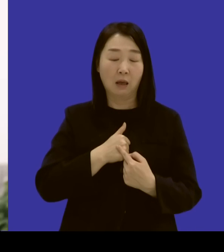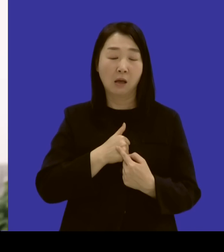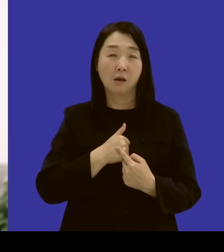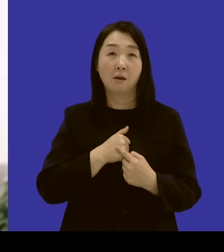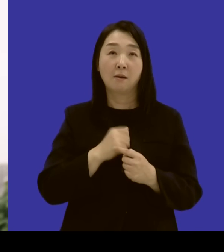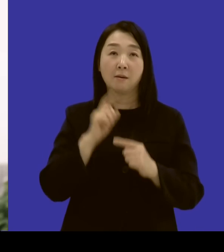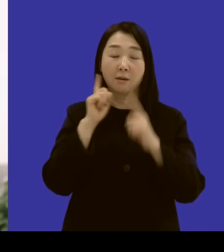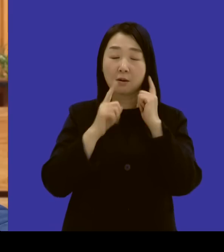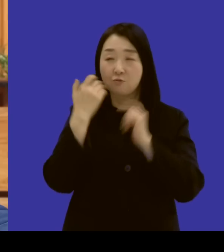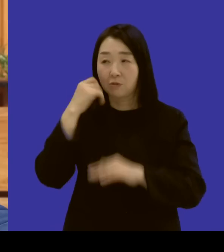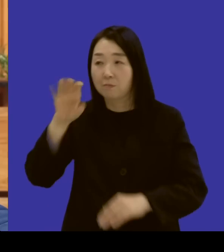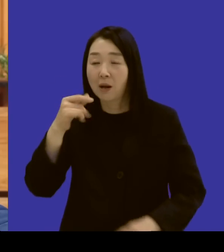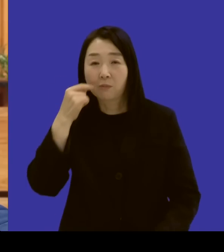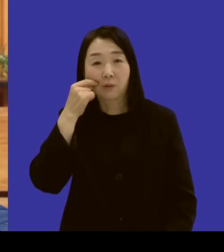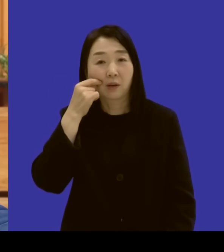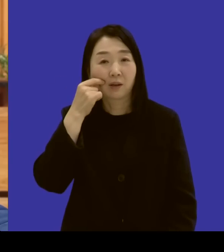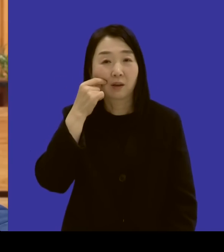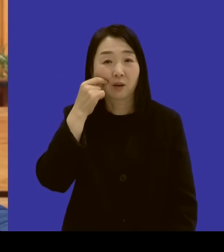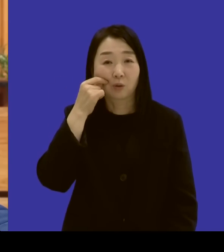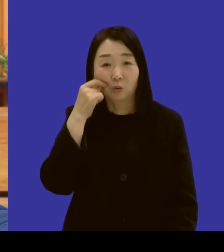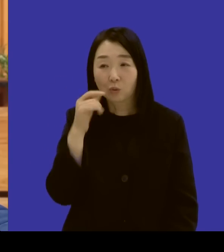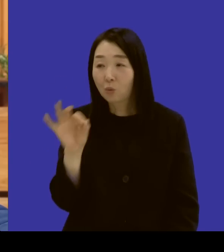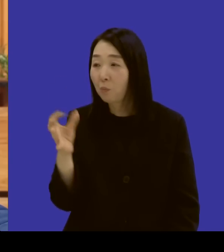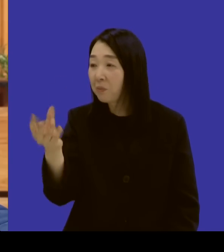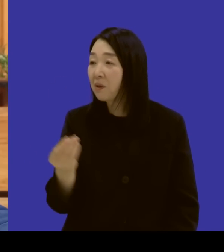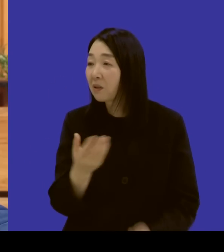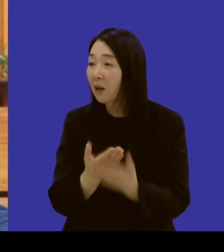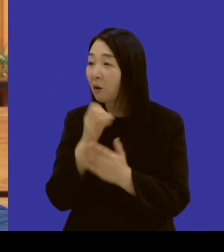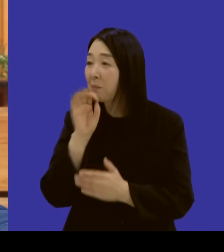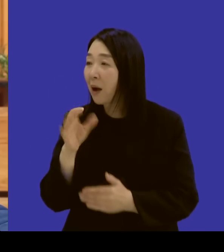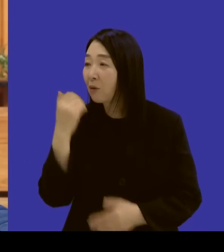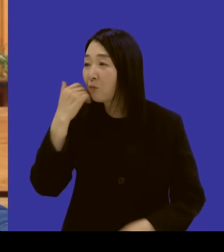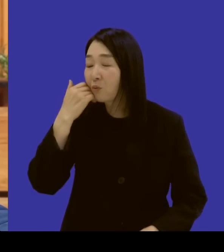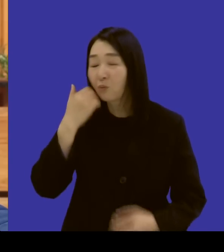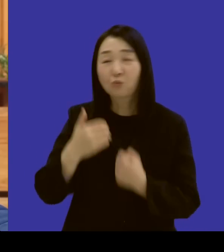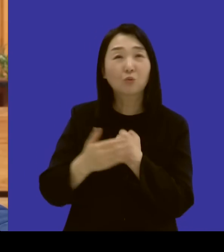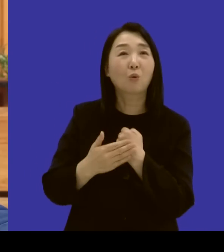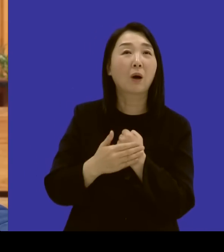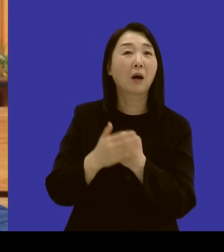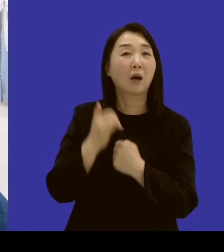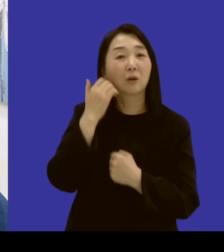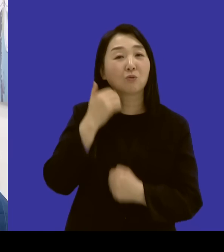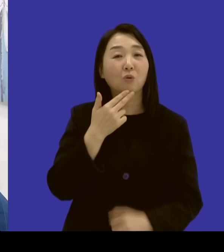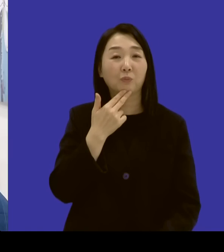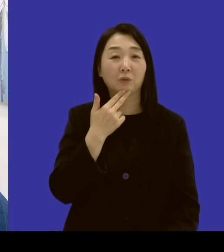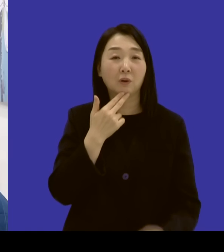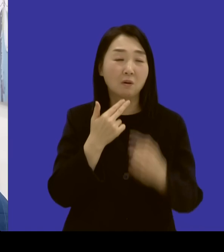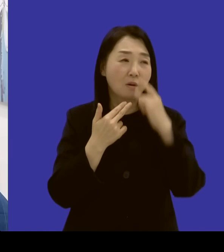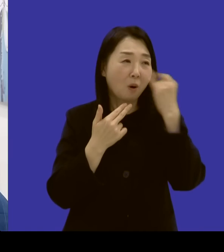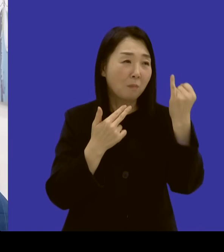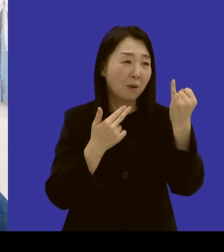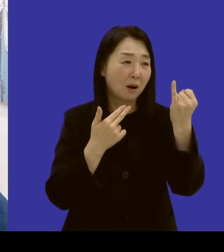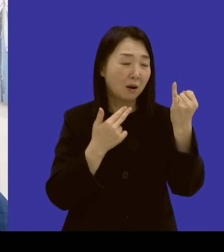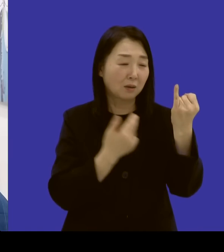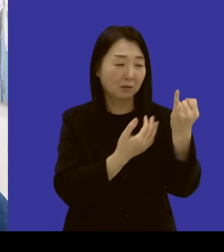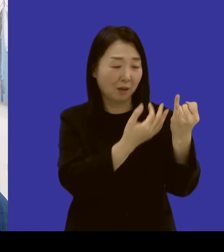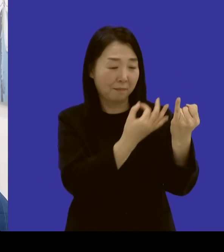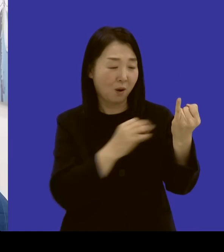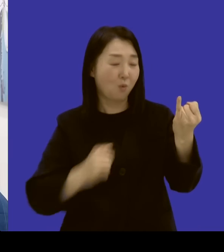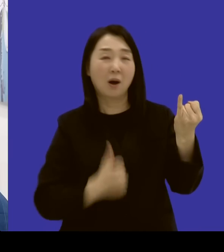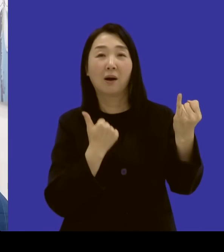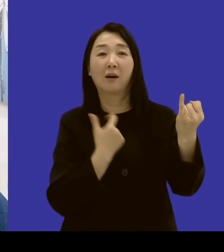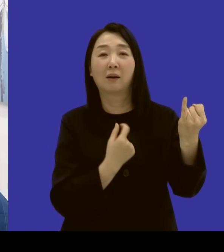제가 아무한테도 말 못하잖아요. 누구한테 뭐 그렇죠. 빌려달라고 그러면 어떻게 해요. 그리고 도와줄 수 있는 그리고- 사람도 없죠. 다들 그리고 어려워. 어머님께서 너무 화가 나셨어요 그때.